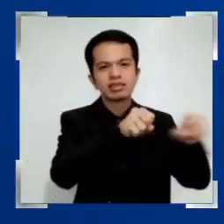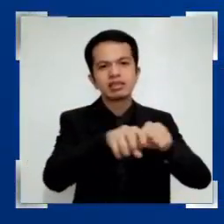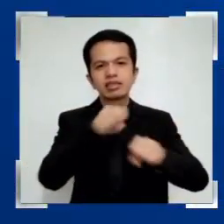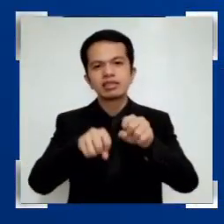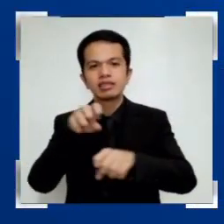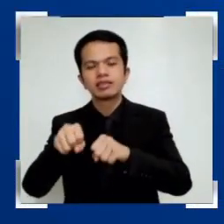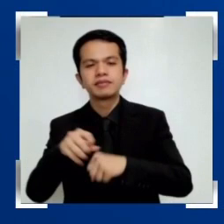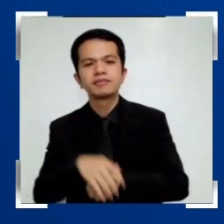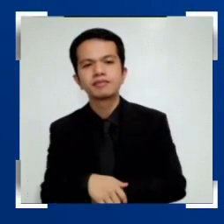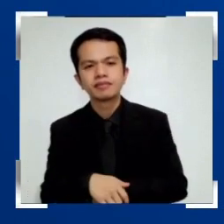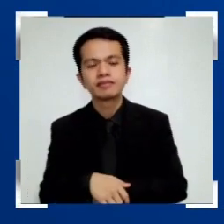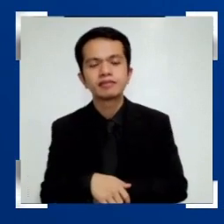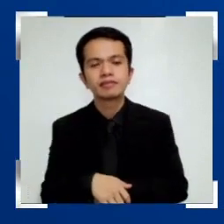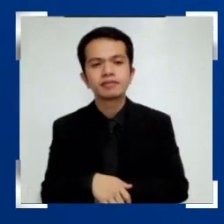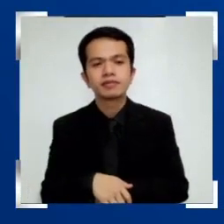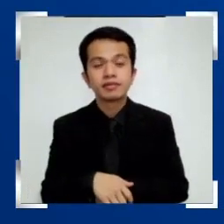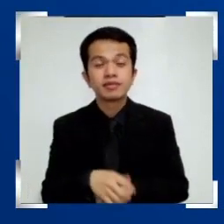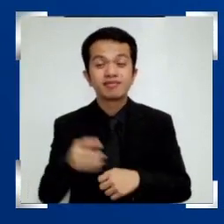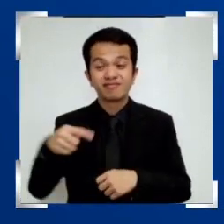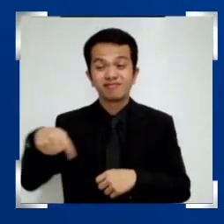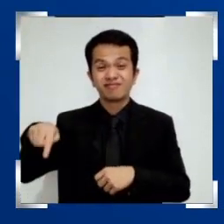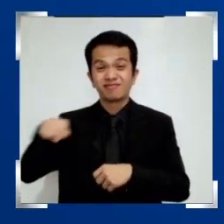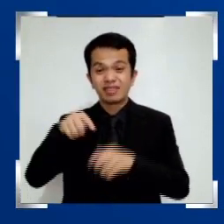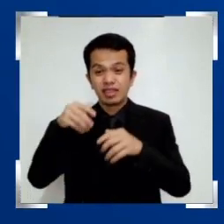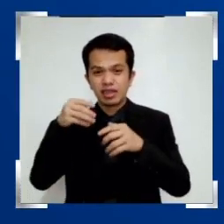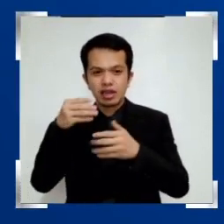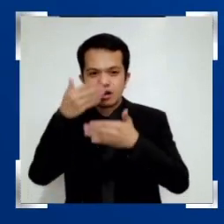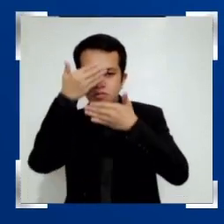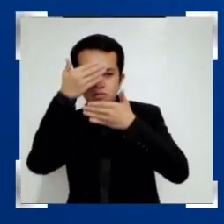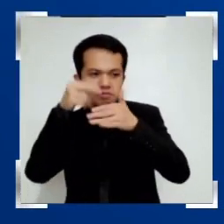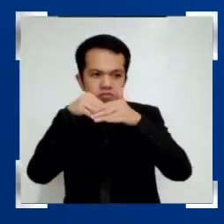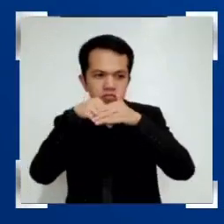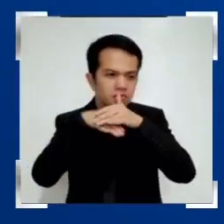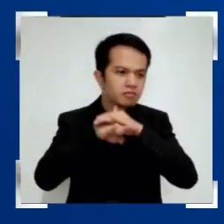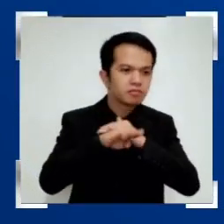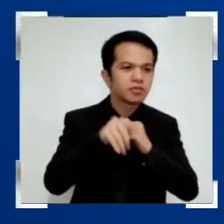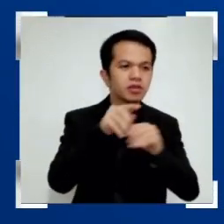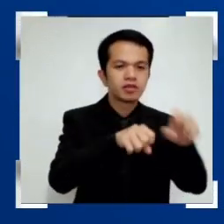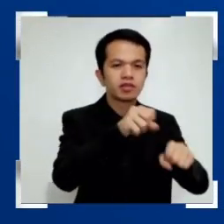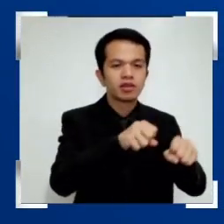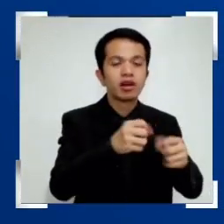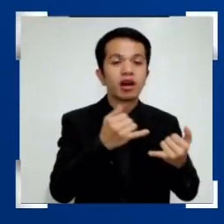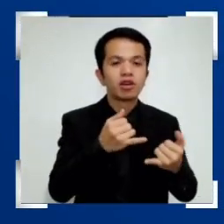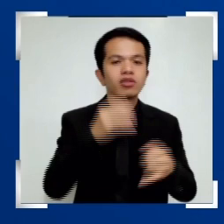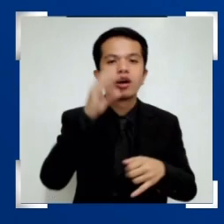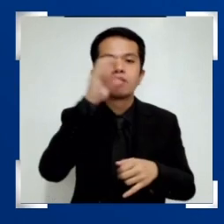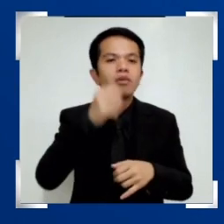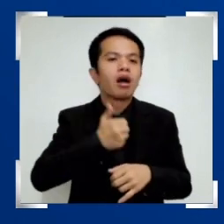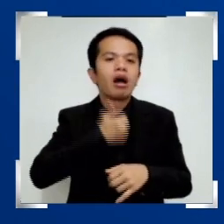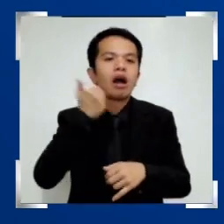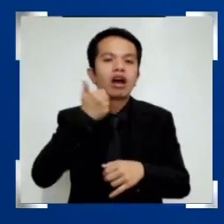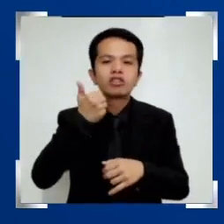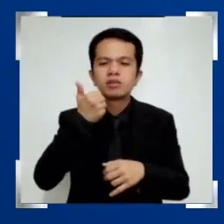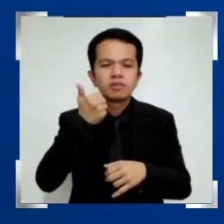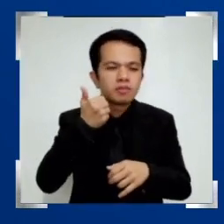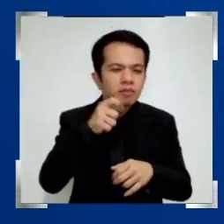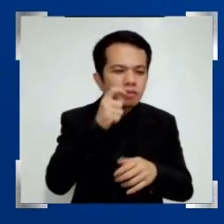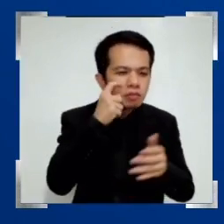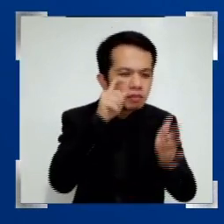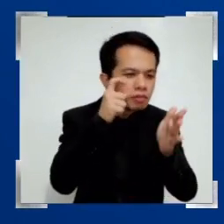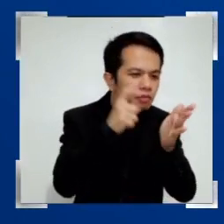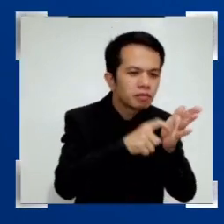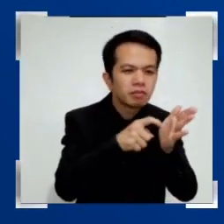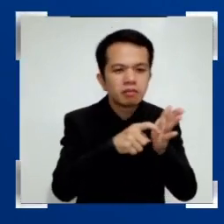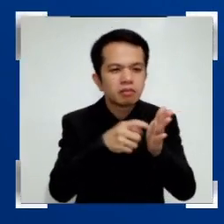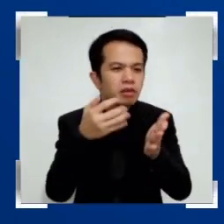mga hackers na ito, siyempre, profession na nila yan, hahanap at hahanap yan ang mga kahinaan ng iyong sistema. Yes. So ano